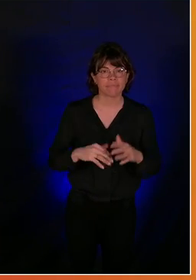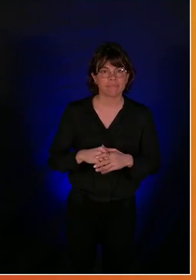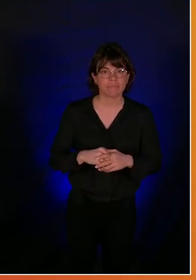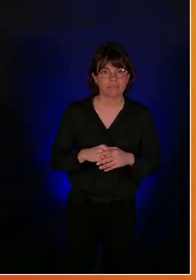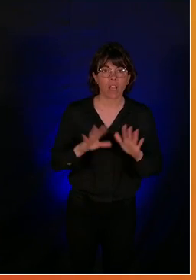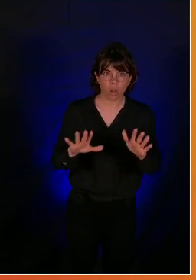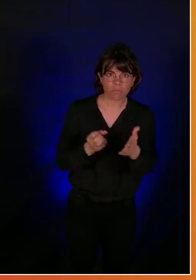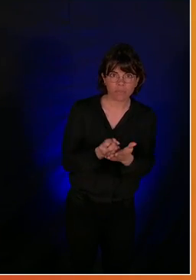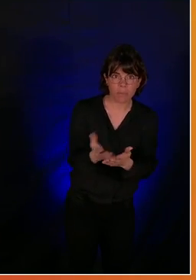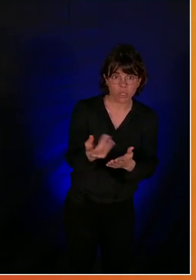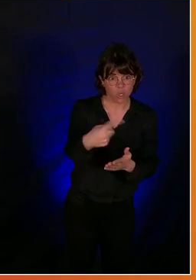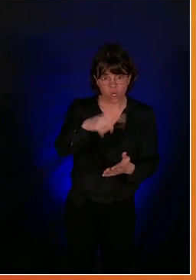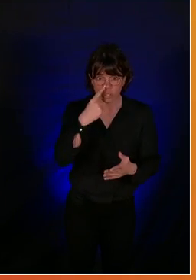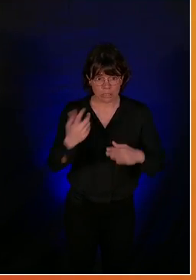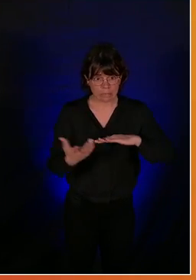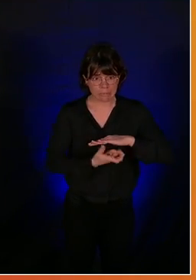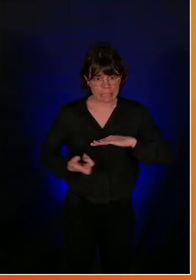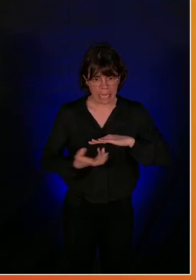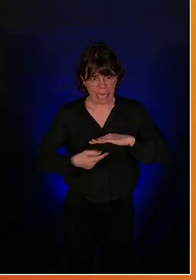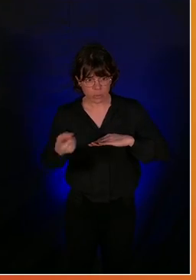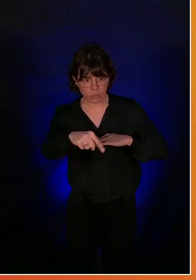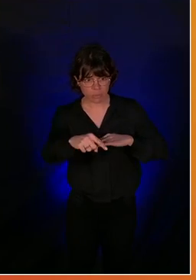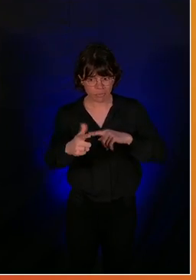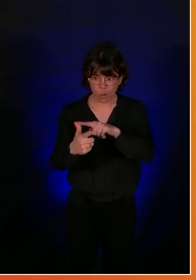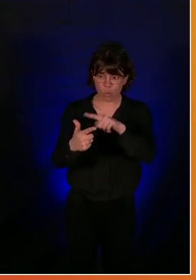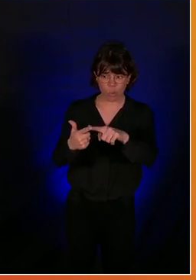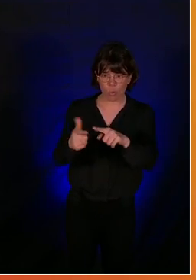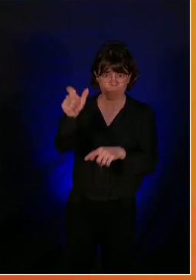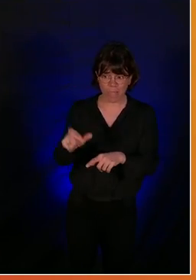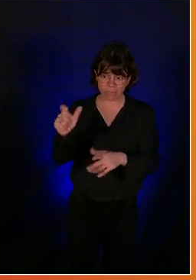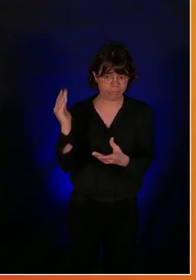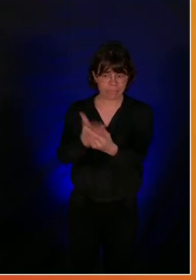je vous le dis ça va frustrer énormément de monde mais on en passera plus que